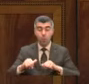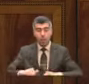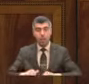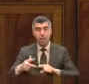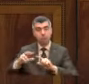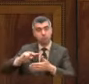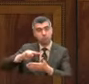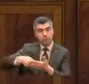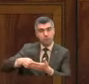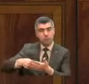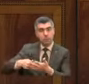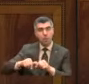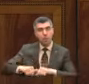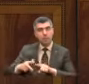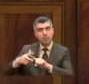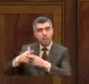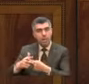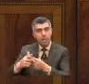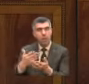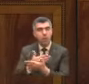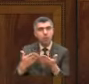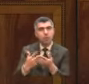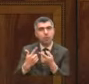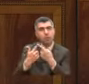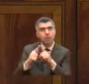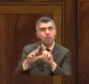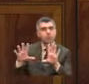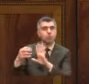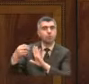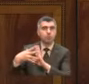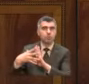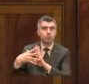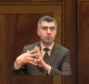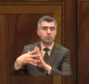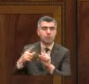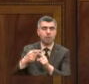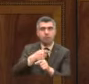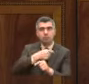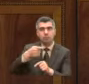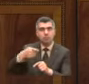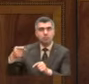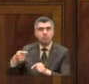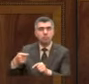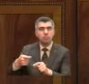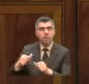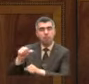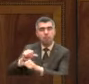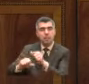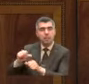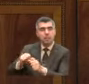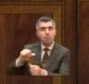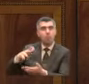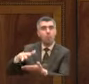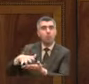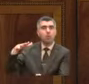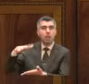والان عندي معاه اجتماع تزويد جميع الصناعات بالطاقات النظيفه، اما طاقات متجدده او نبدلوا الفيول بالغاز. الان عندنا اجتماع مع